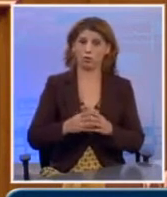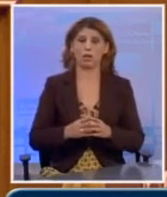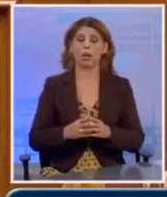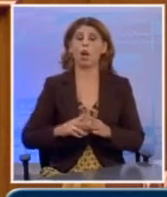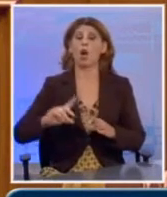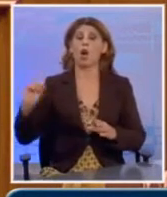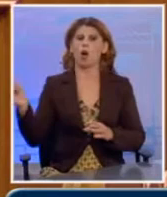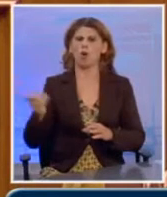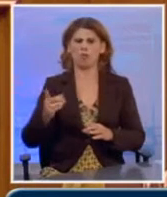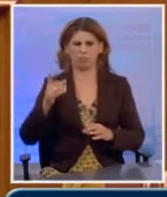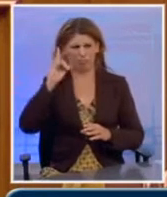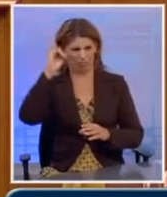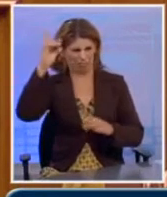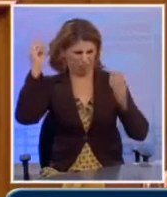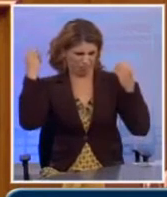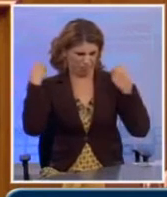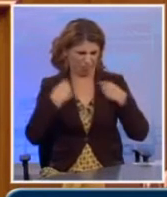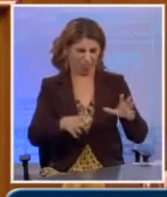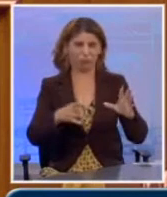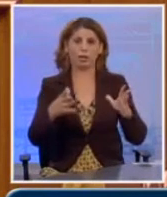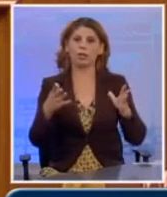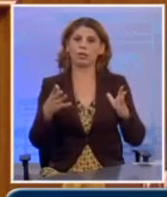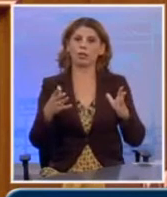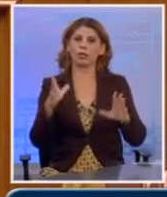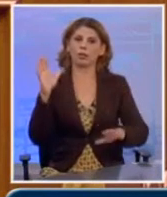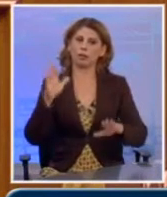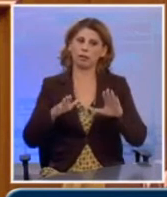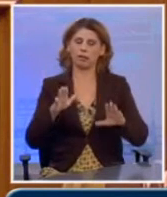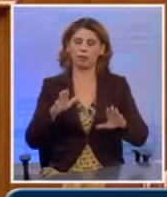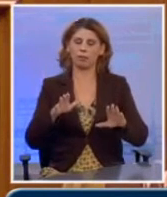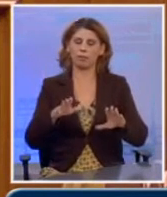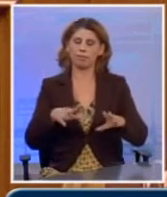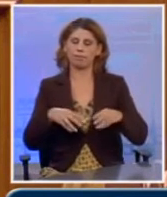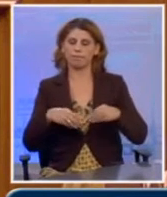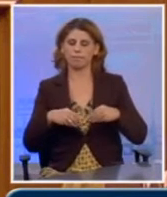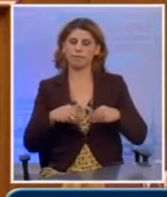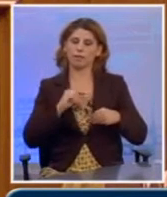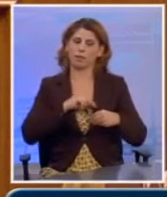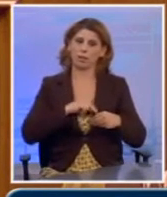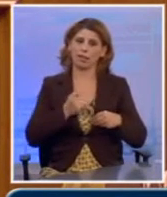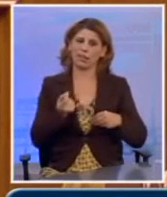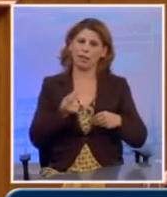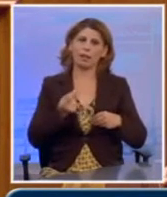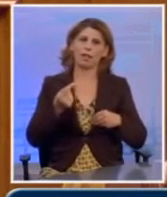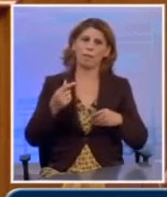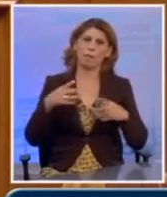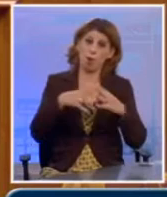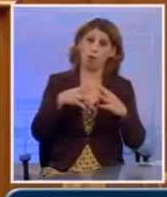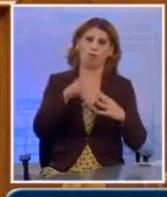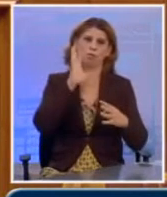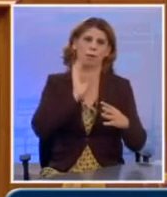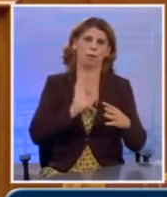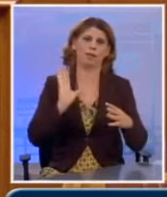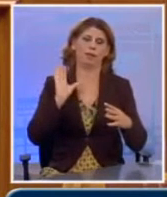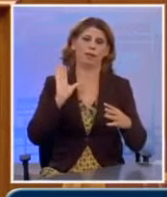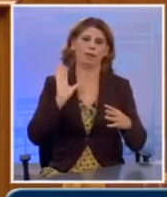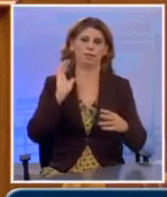όλοι την αναθεματίζουν, αρκετοί συμβιβάζονται και υποφελούνται από αυτήν και λίγοι την πολεμούν.